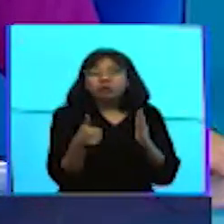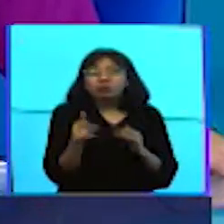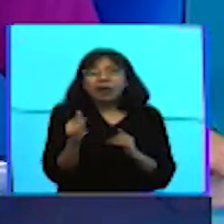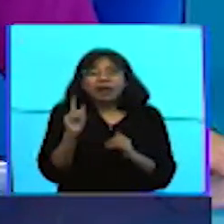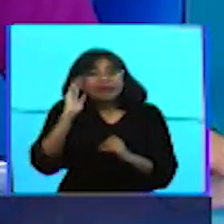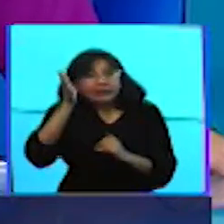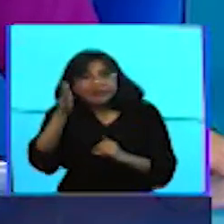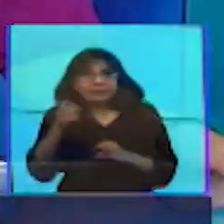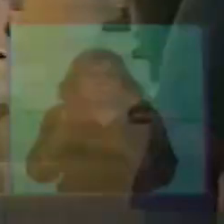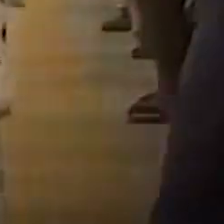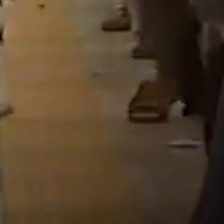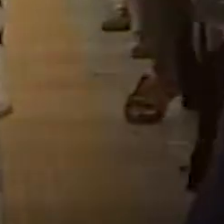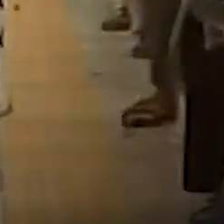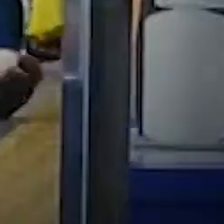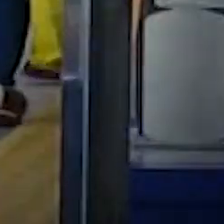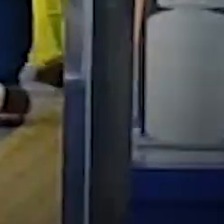COVID-19.